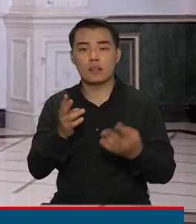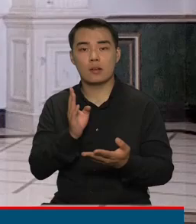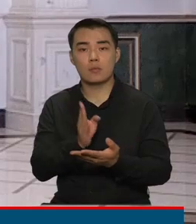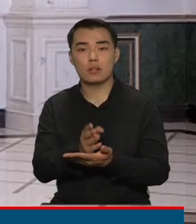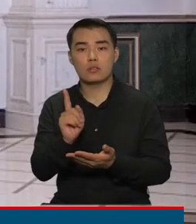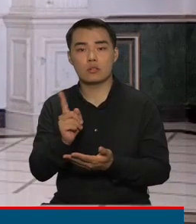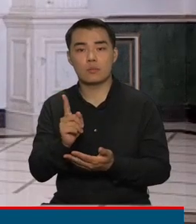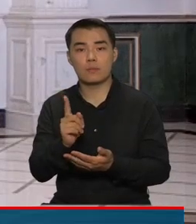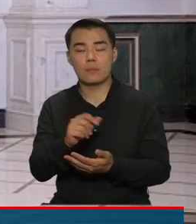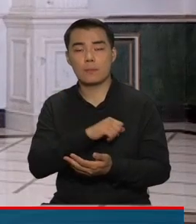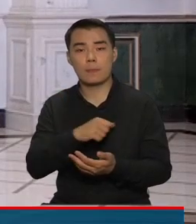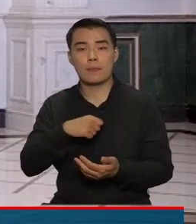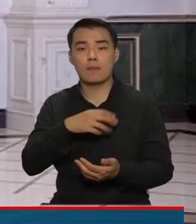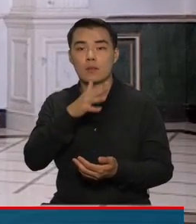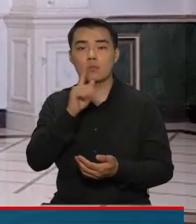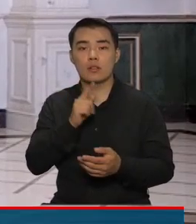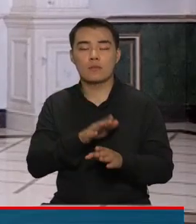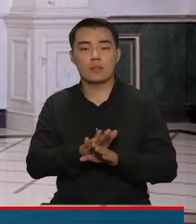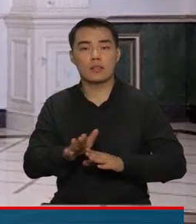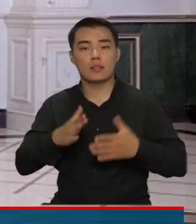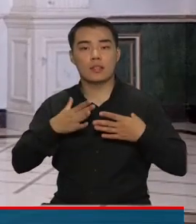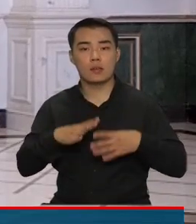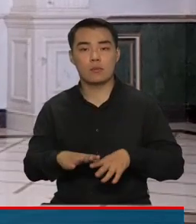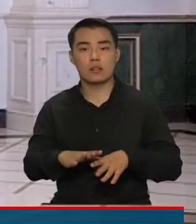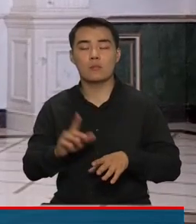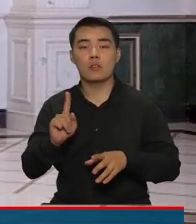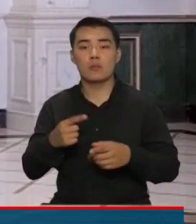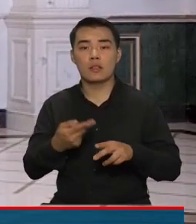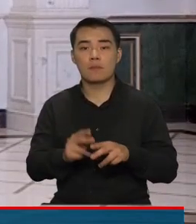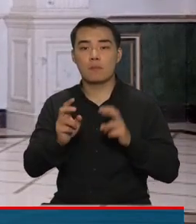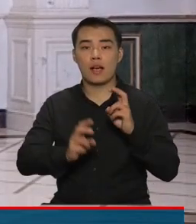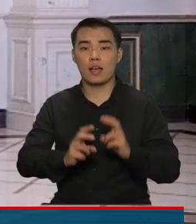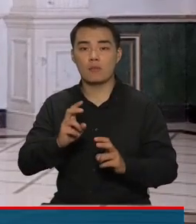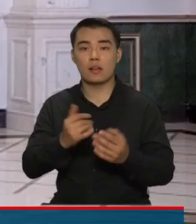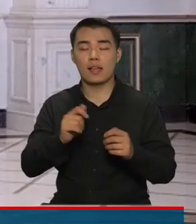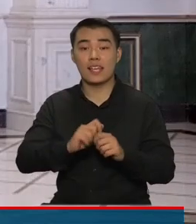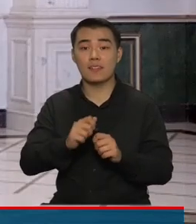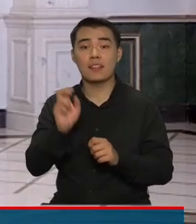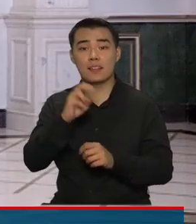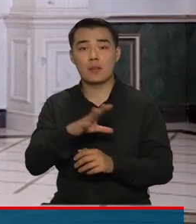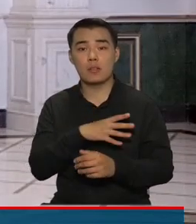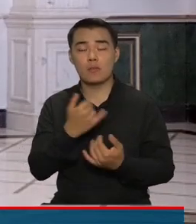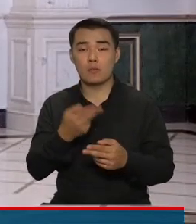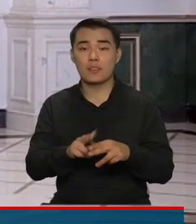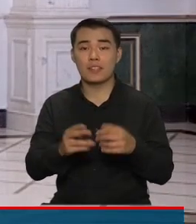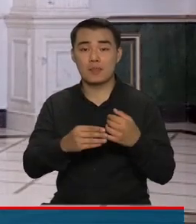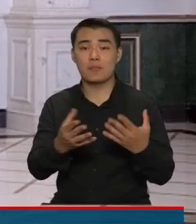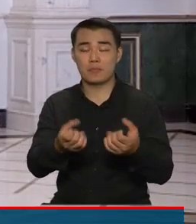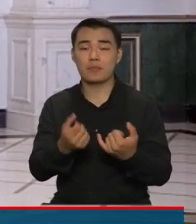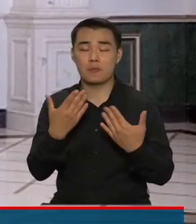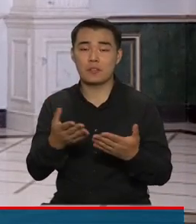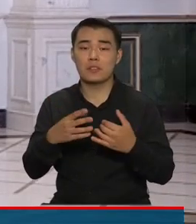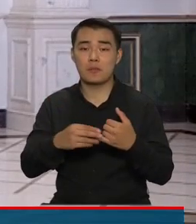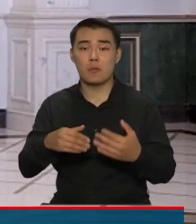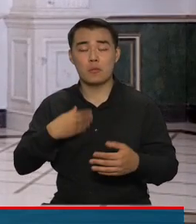которые своевременно не восполнялись. То есть производством давали, вот инвестора приходили, говорили, вот земля бери,